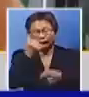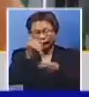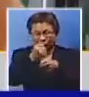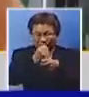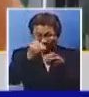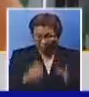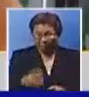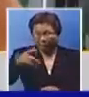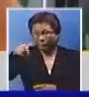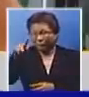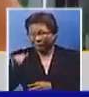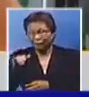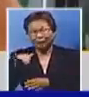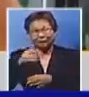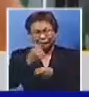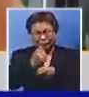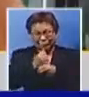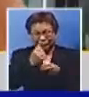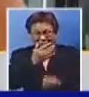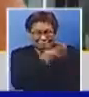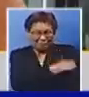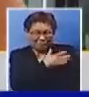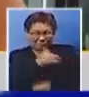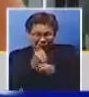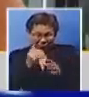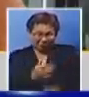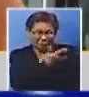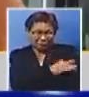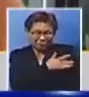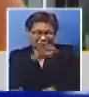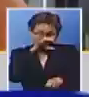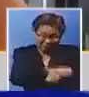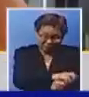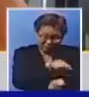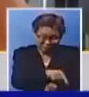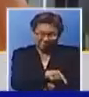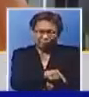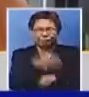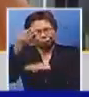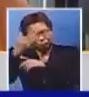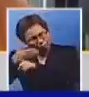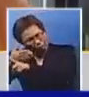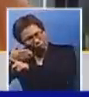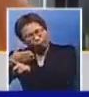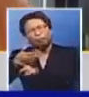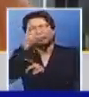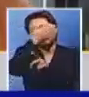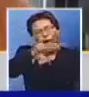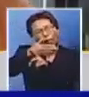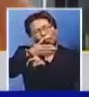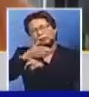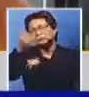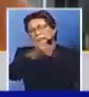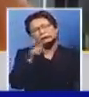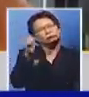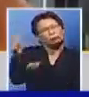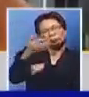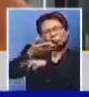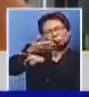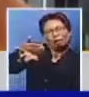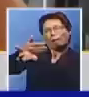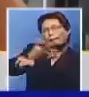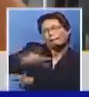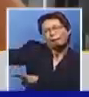pekerja-pekerja asing yang ditangkap ini akan diusir, maksudnya diusir ke negara asal